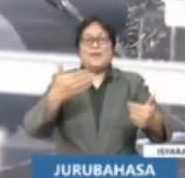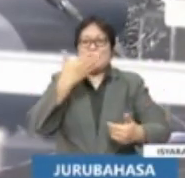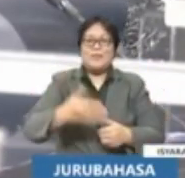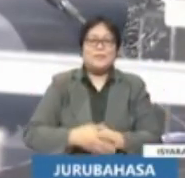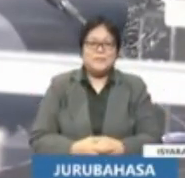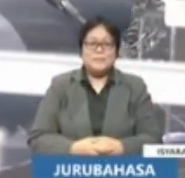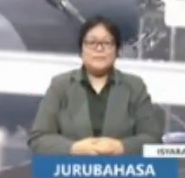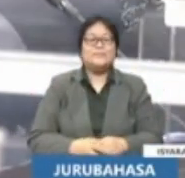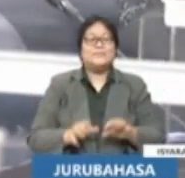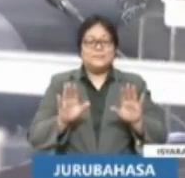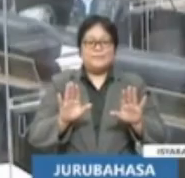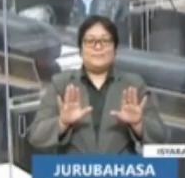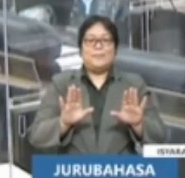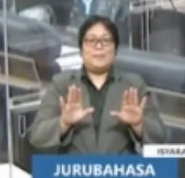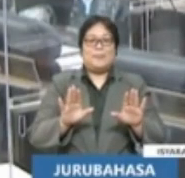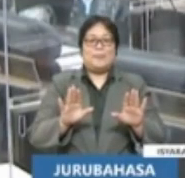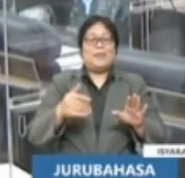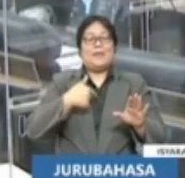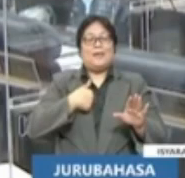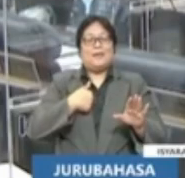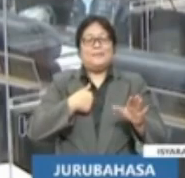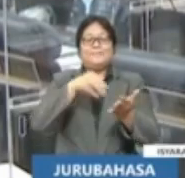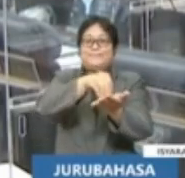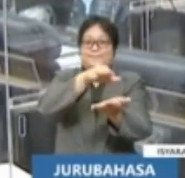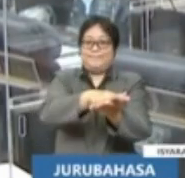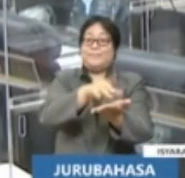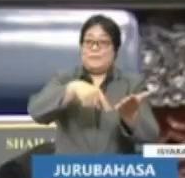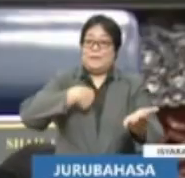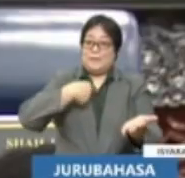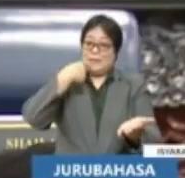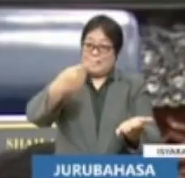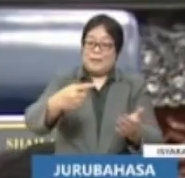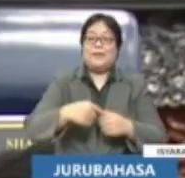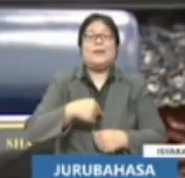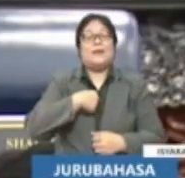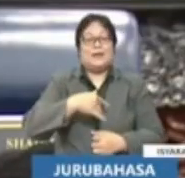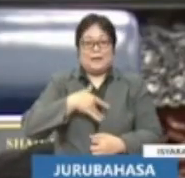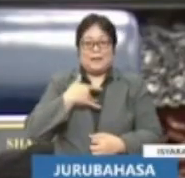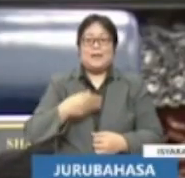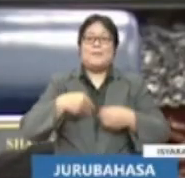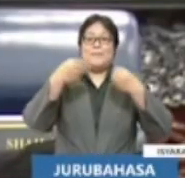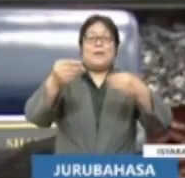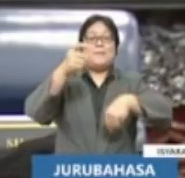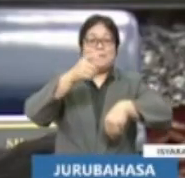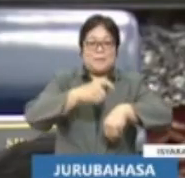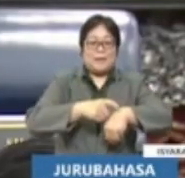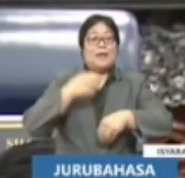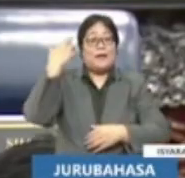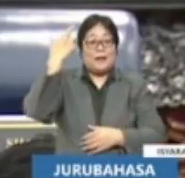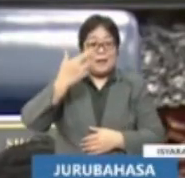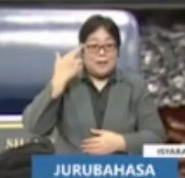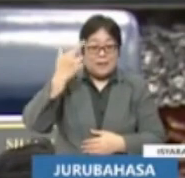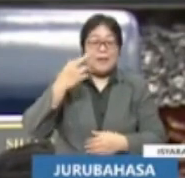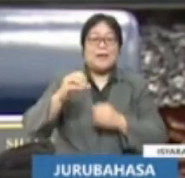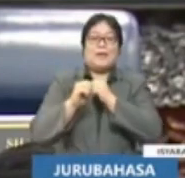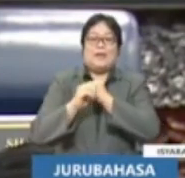Thank you sir. Yeah. Let me put my sentiments on record. Faham. Saya rasa kebenaran untuk memberikan ruang masa atas alasan